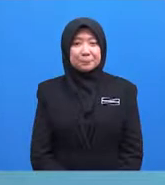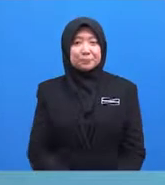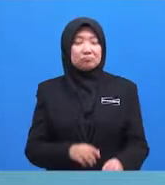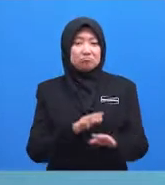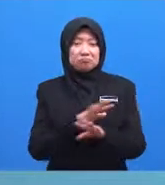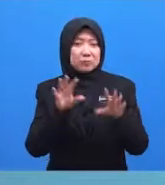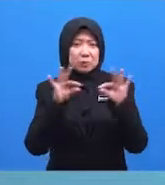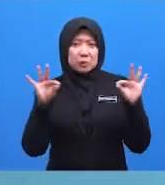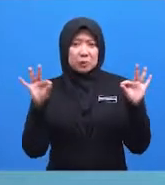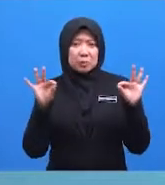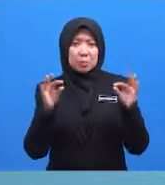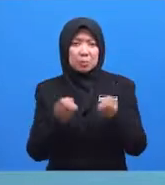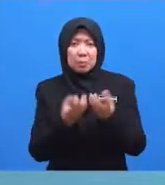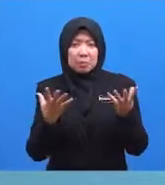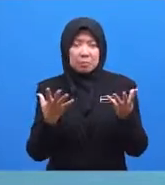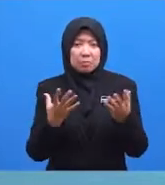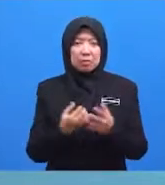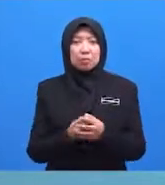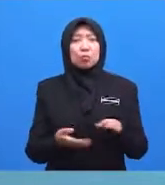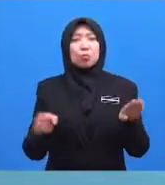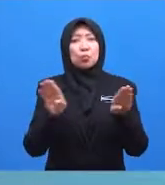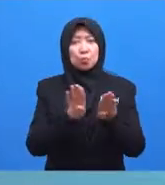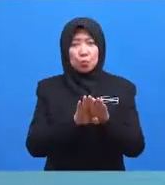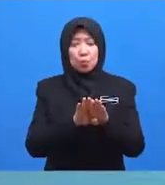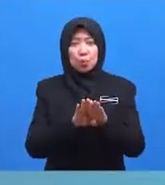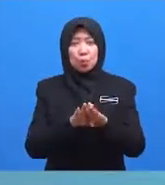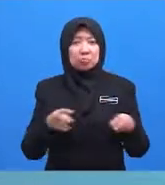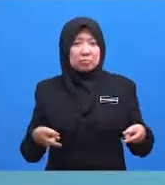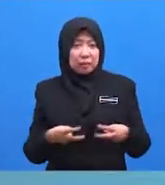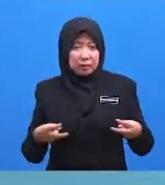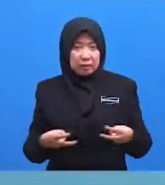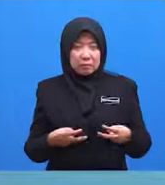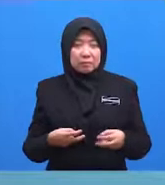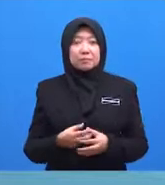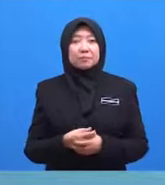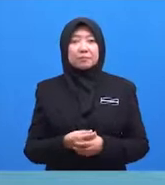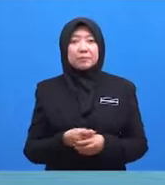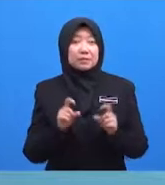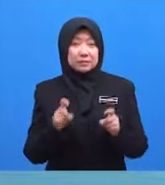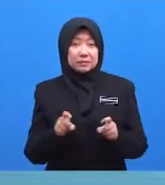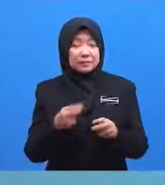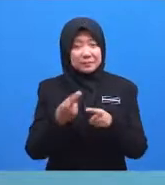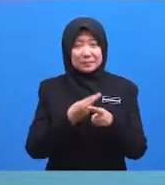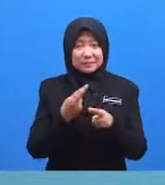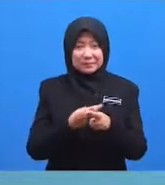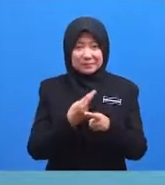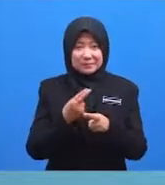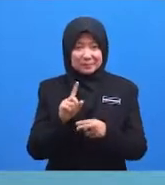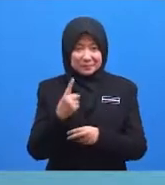dihias berlebihan sehingga menutup bodi salad dan mestilah seringkas yang boleh.